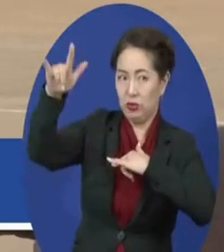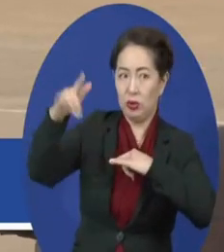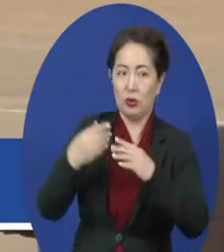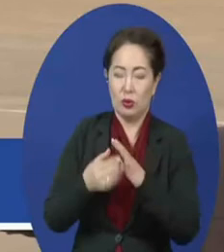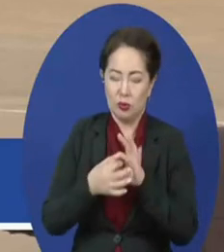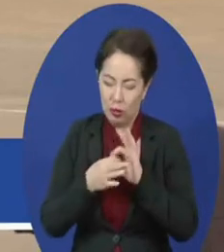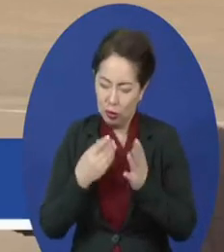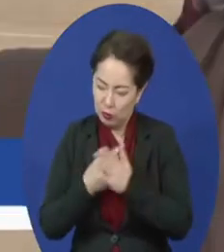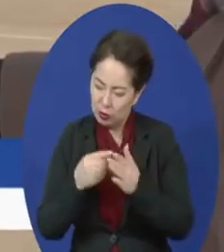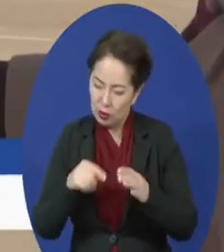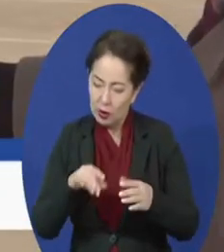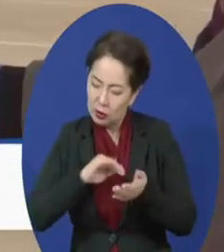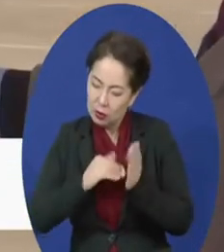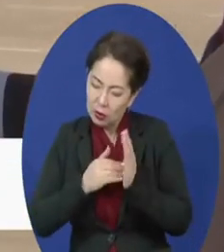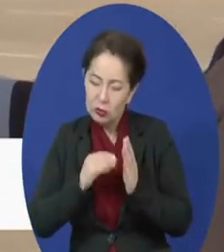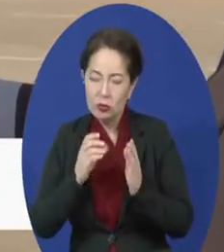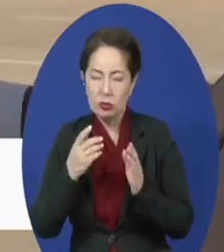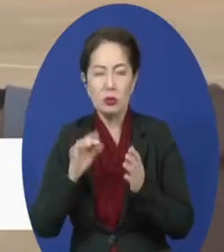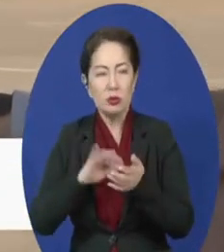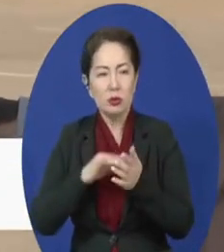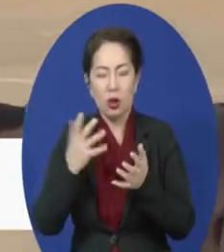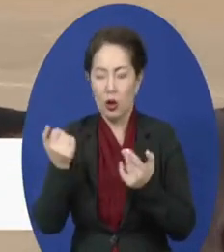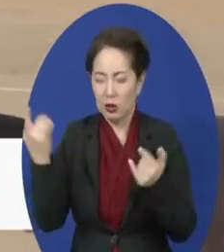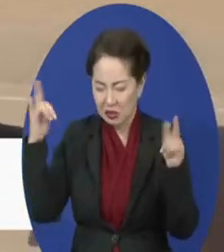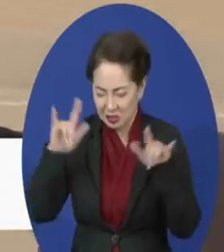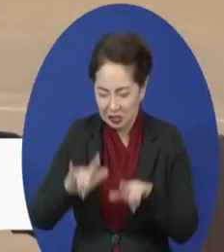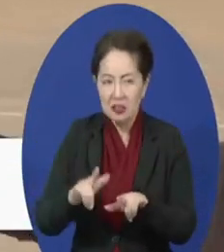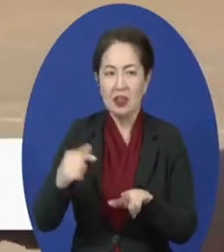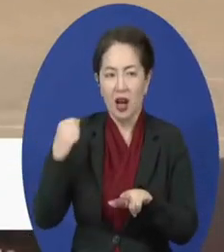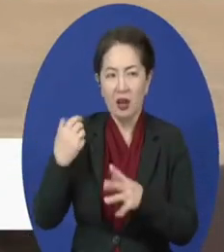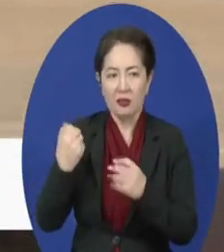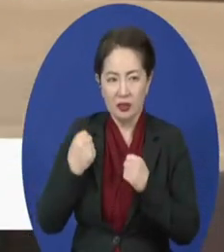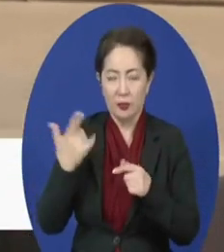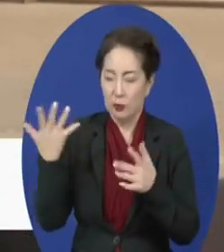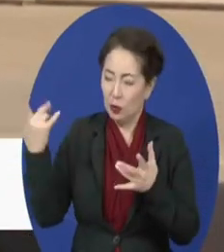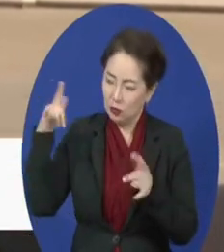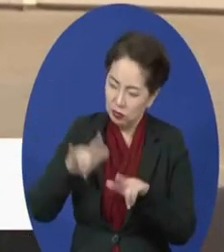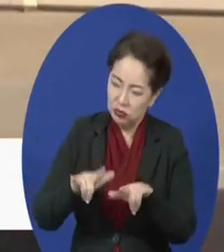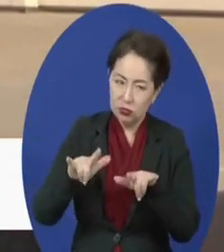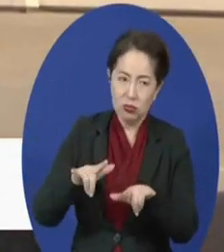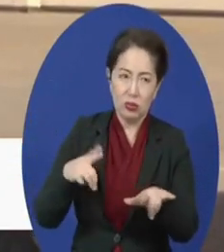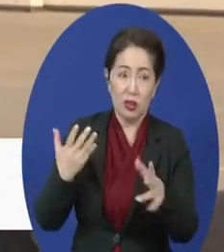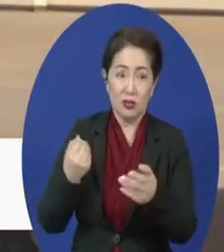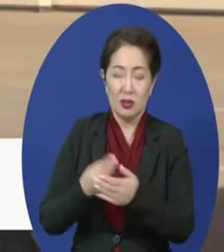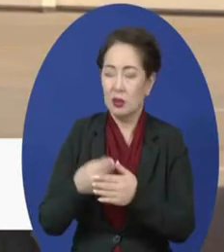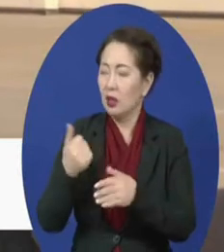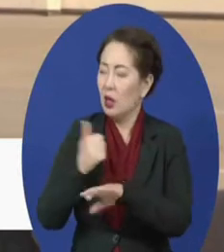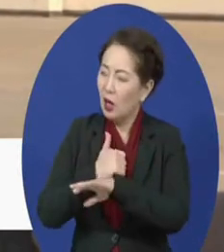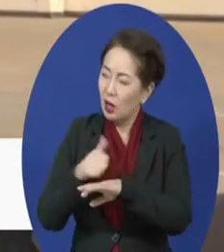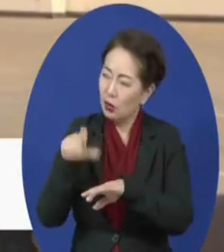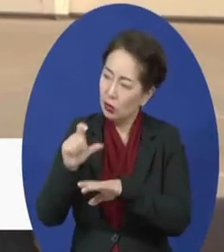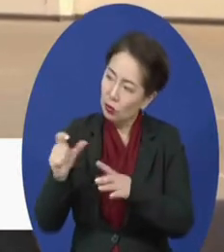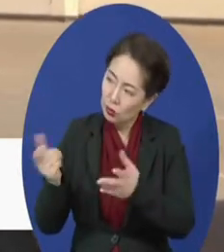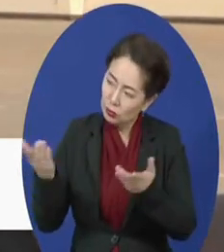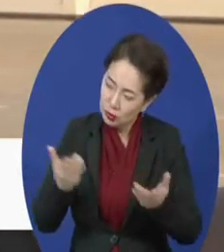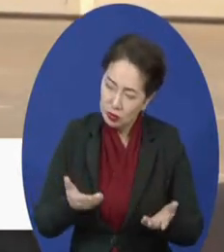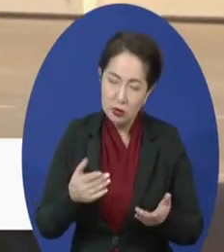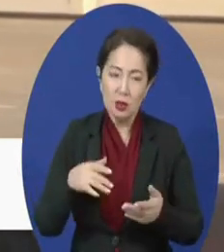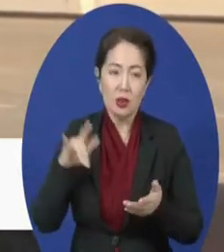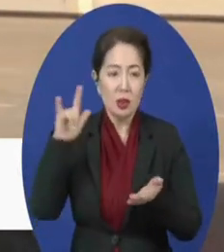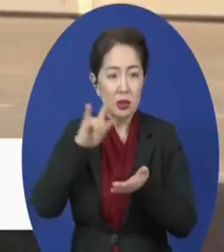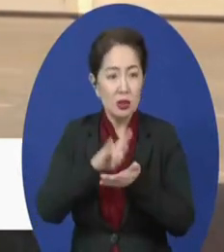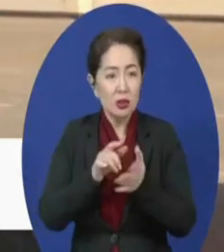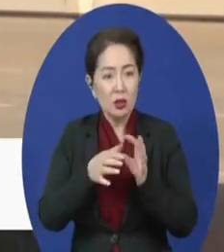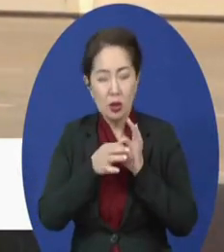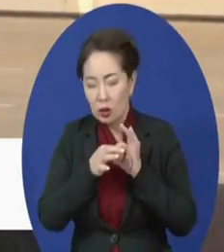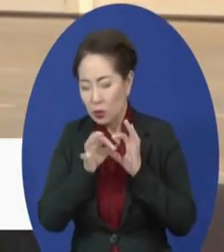бол бодлоготой тооцоолтой ажиллаж байгаа. Олон нислэгийг нэг дор хүлээж авснаар болон цааштай бол бид энэ чуулчт тийм ээ. Дээр нь бол бид энэ экспортод